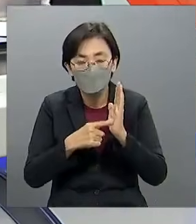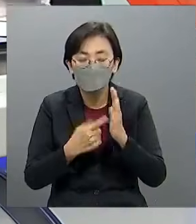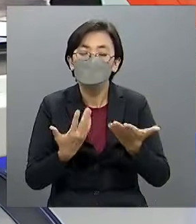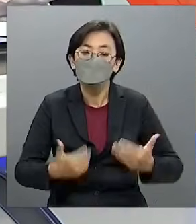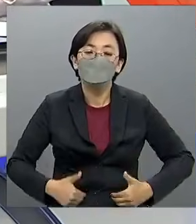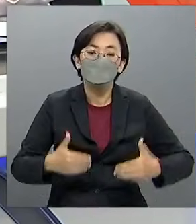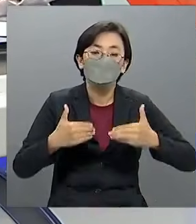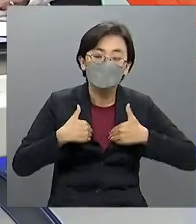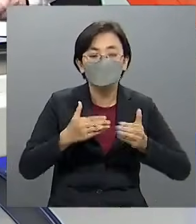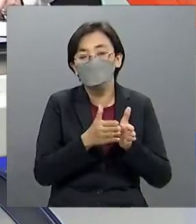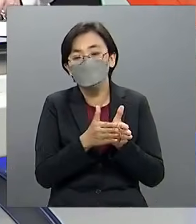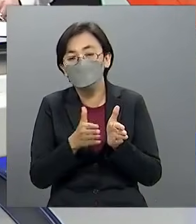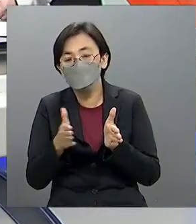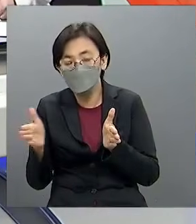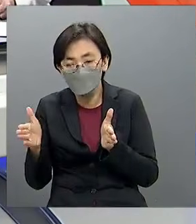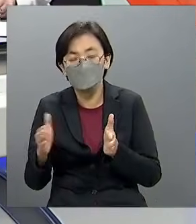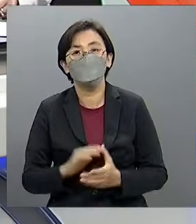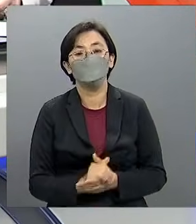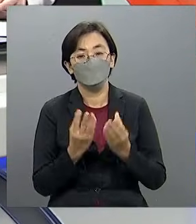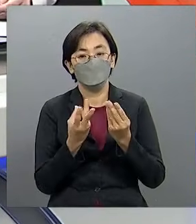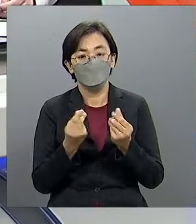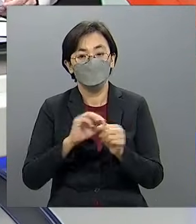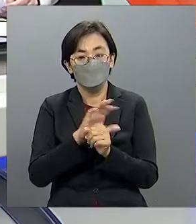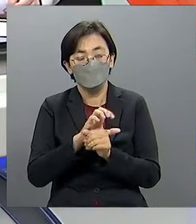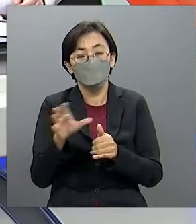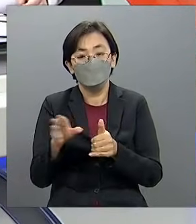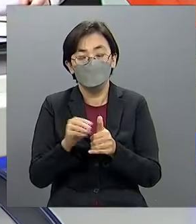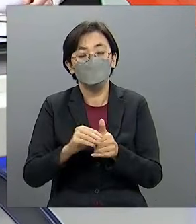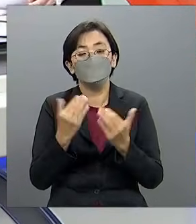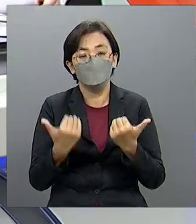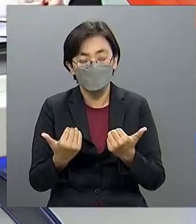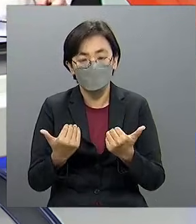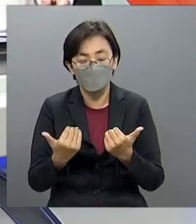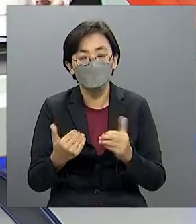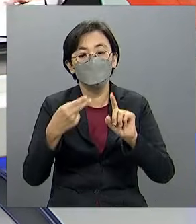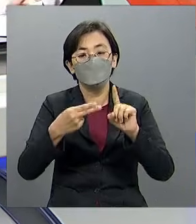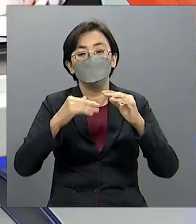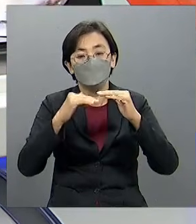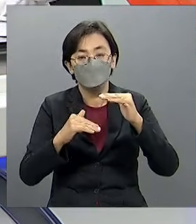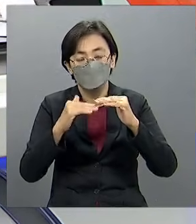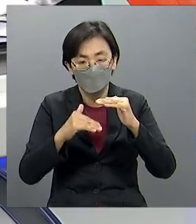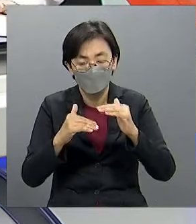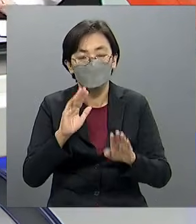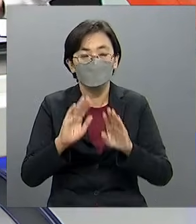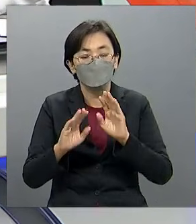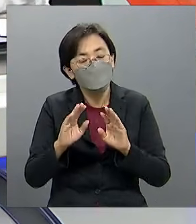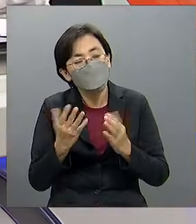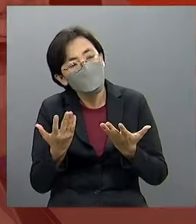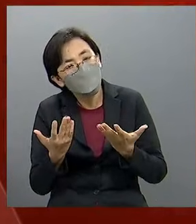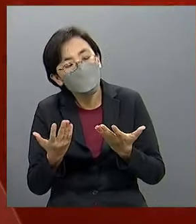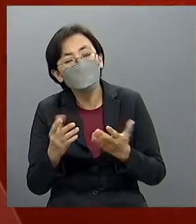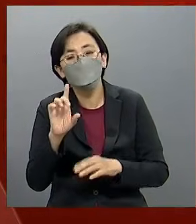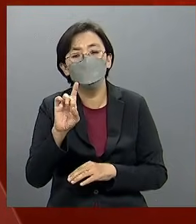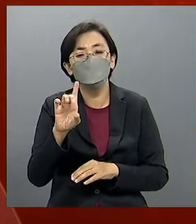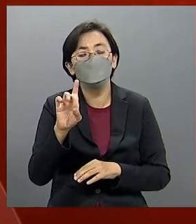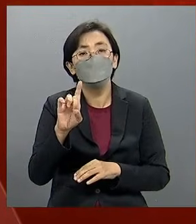แต่ถ้ามาดูตัวเลขติดเชื้อในวันนี้นะคะยังคงลดต่ำกว่าหมื่นอีกครั้งนะคะยอดเสียชีวิตเองก็ต่ำกว่าร้อยแล้วนะคะส